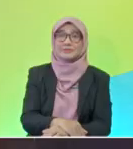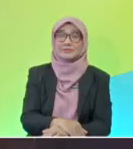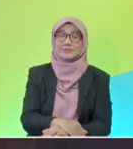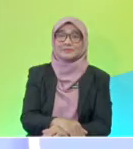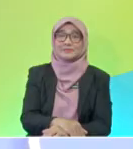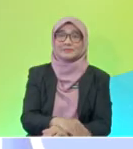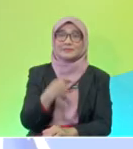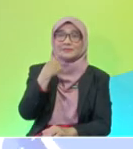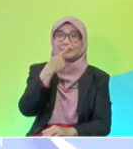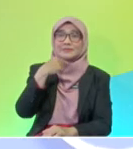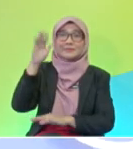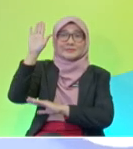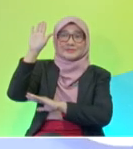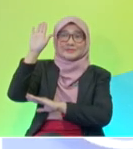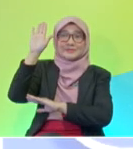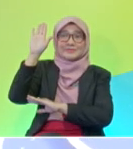tangan